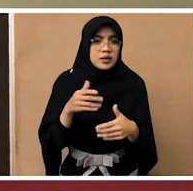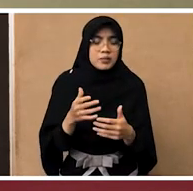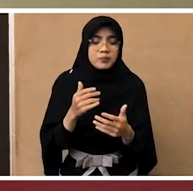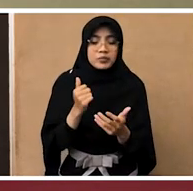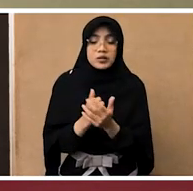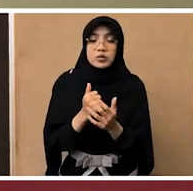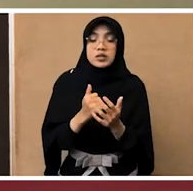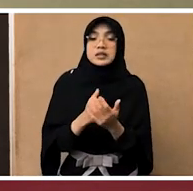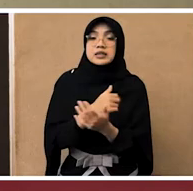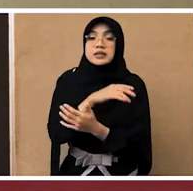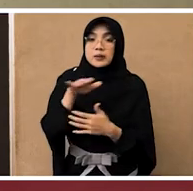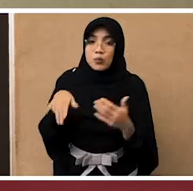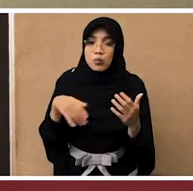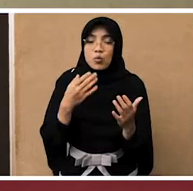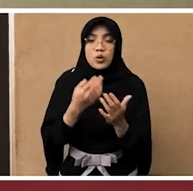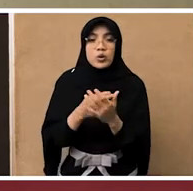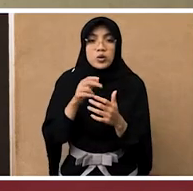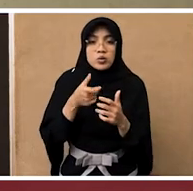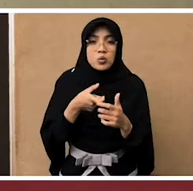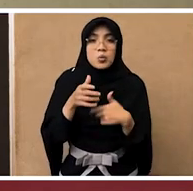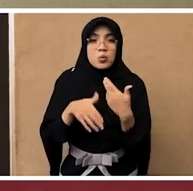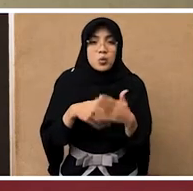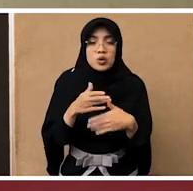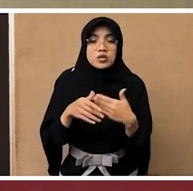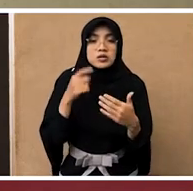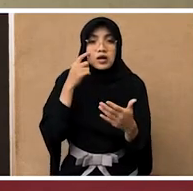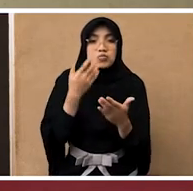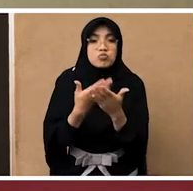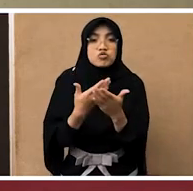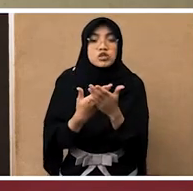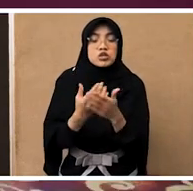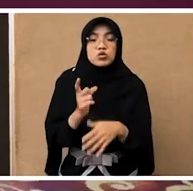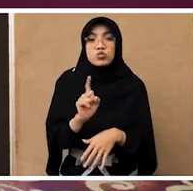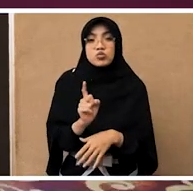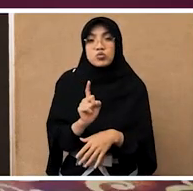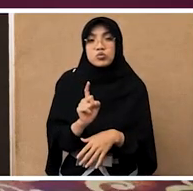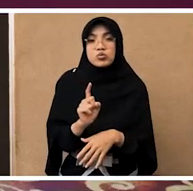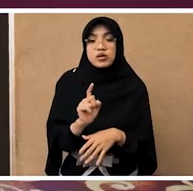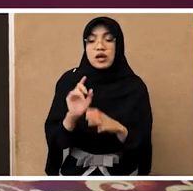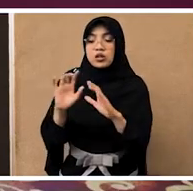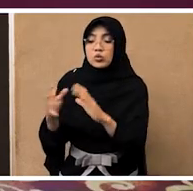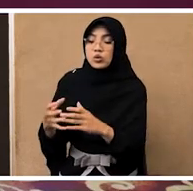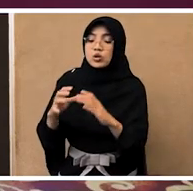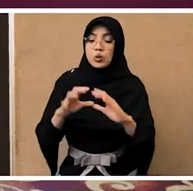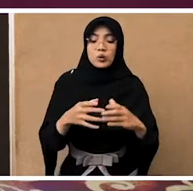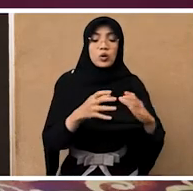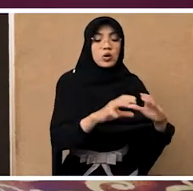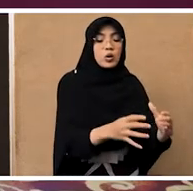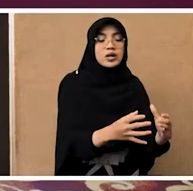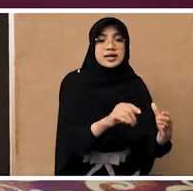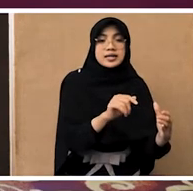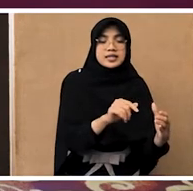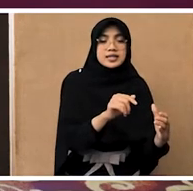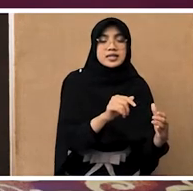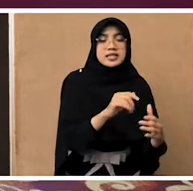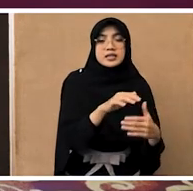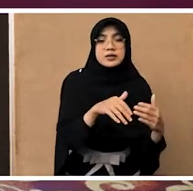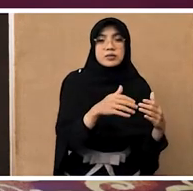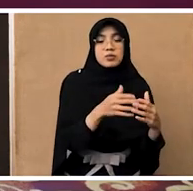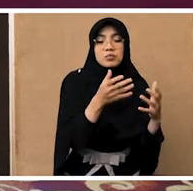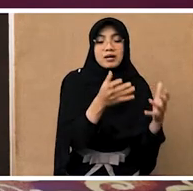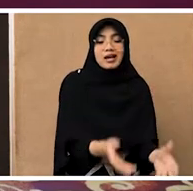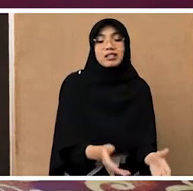Ya semua itu harus dilalui dengan proses pembuktian dan pengkategorian pengkategorisasian